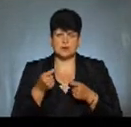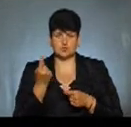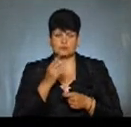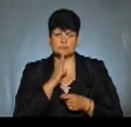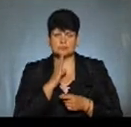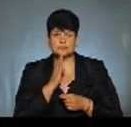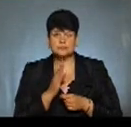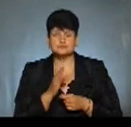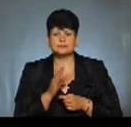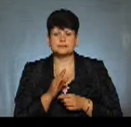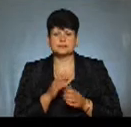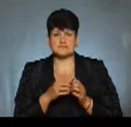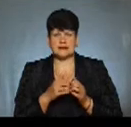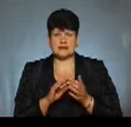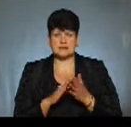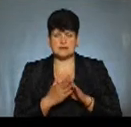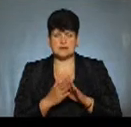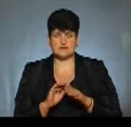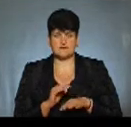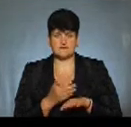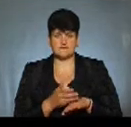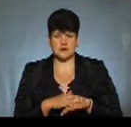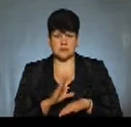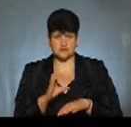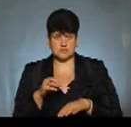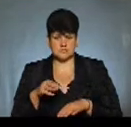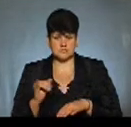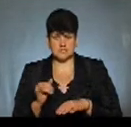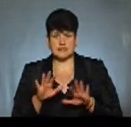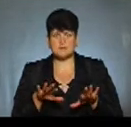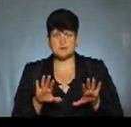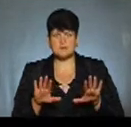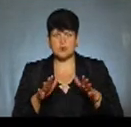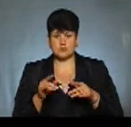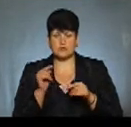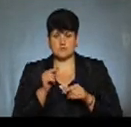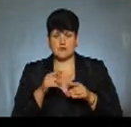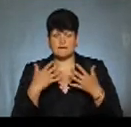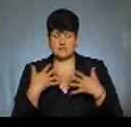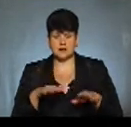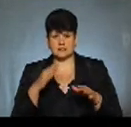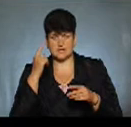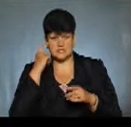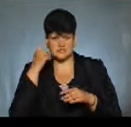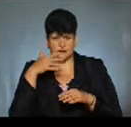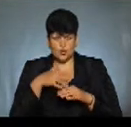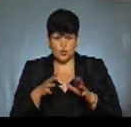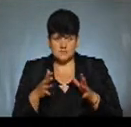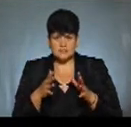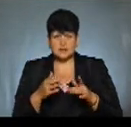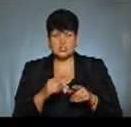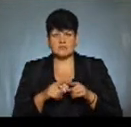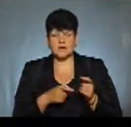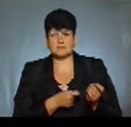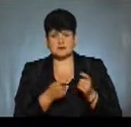в середнього стану важкості. На місці пригоди вона втратила свідомість, але швидка її доставила